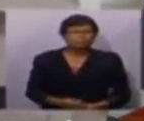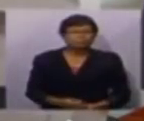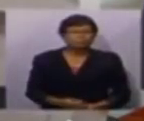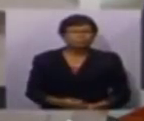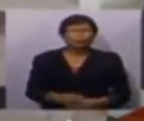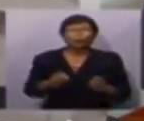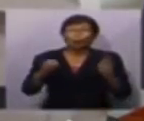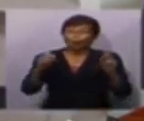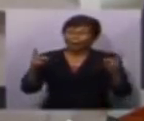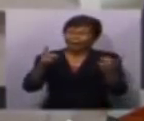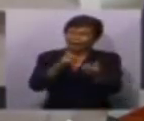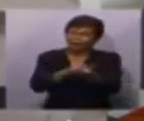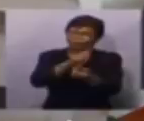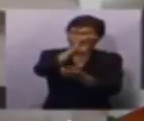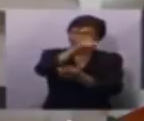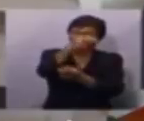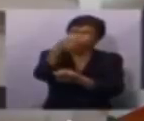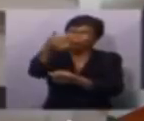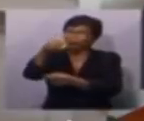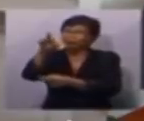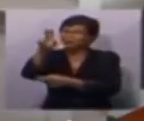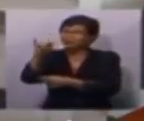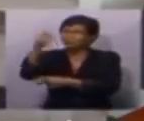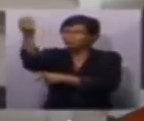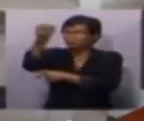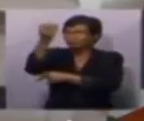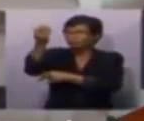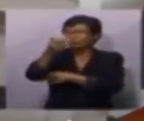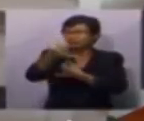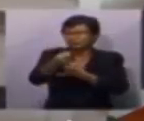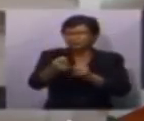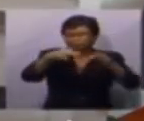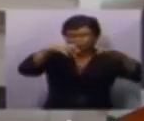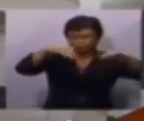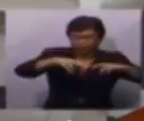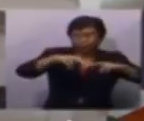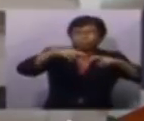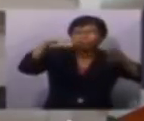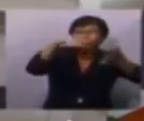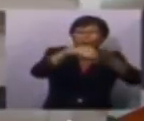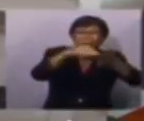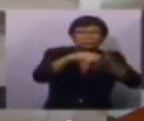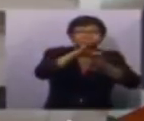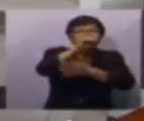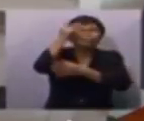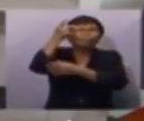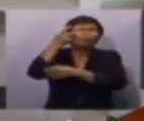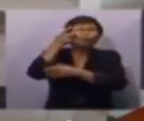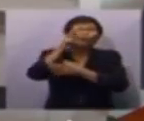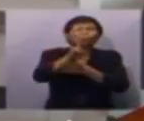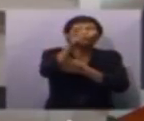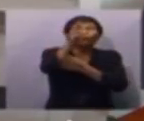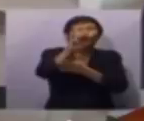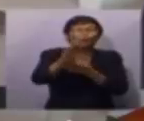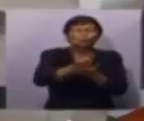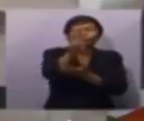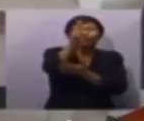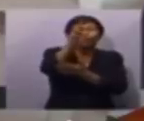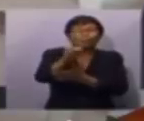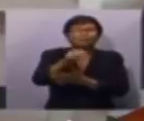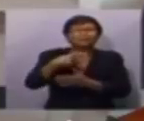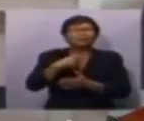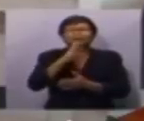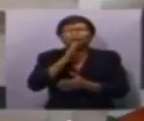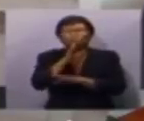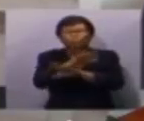Okey, Dr. Muhammad Asri Muhammad Ali, pencerah kanan Jabatan Pengajian Pentadbiran dan Politik UM. Tadi saya sebut tentang